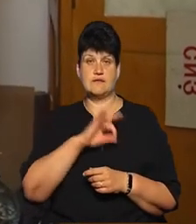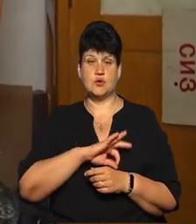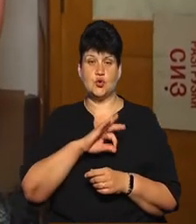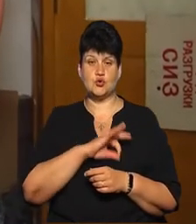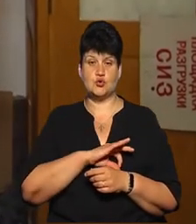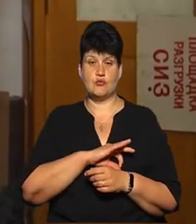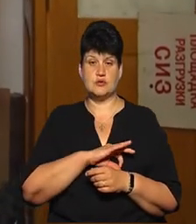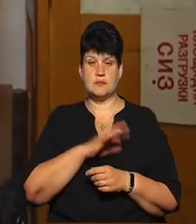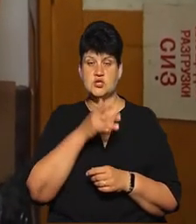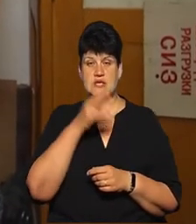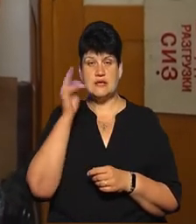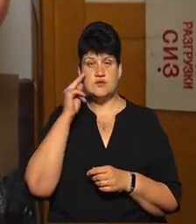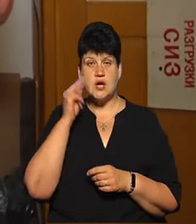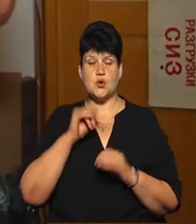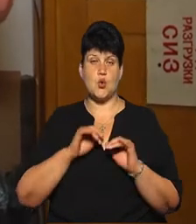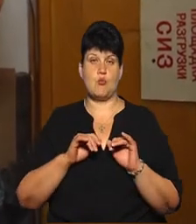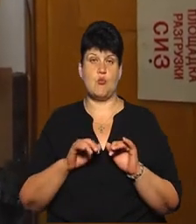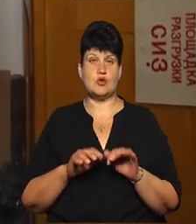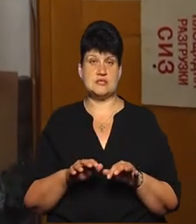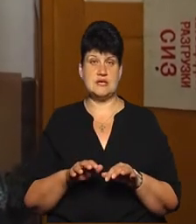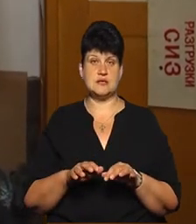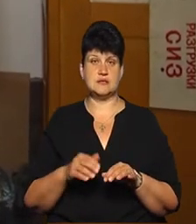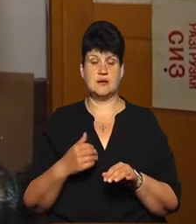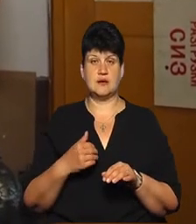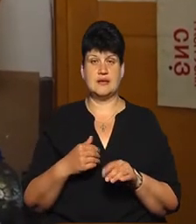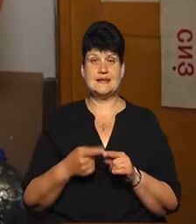час навчального процесу. В мирний час тут це